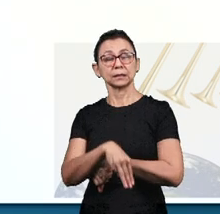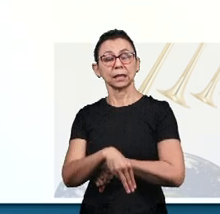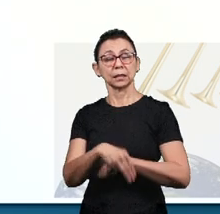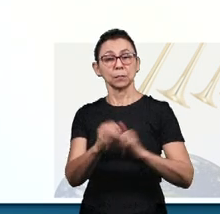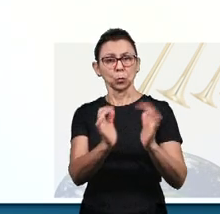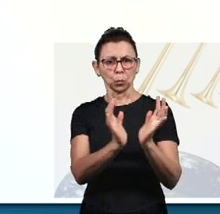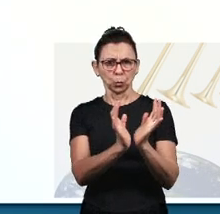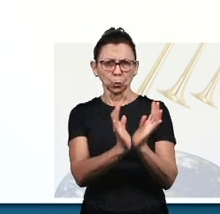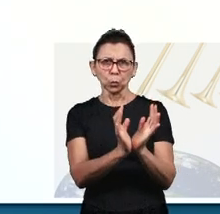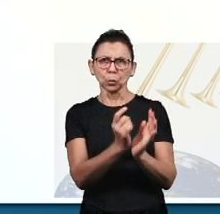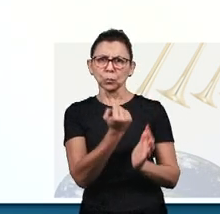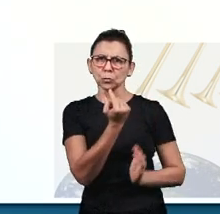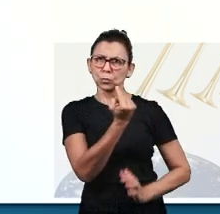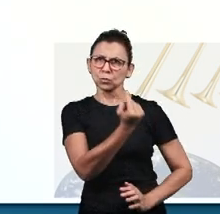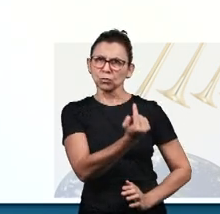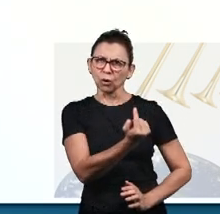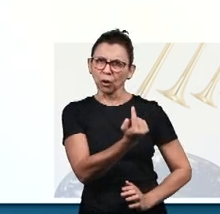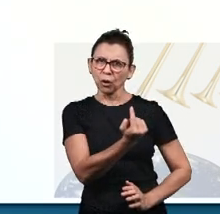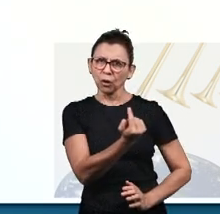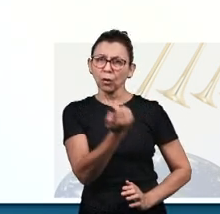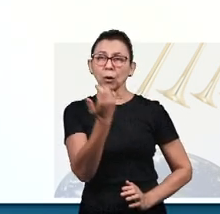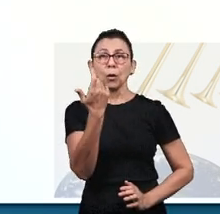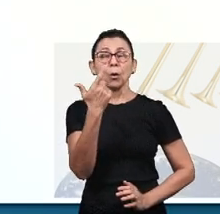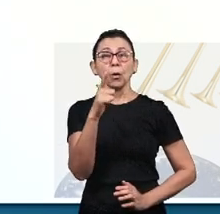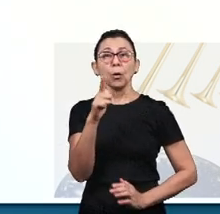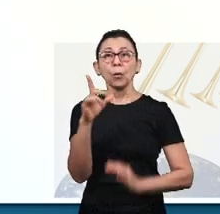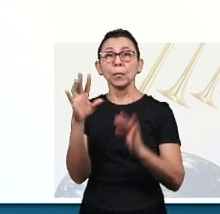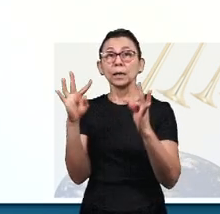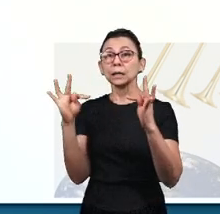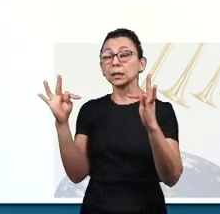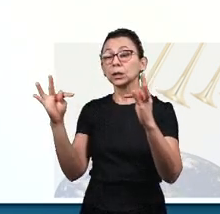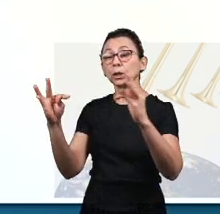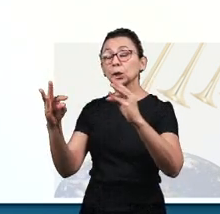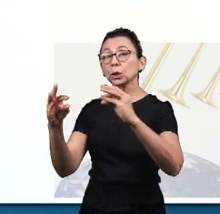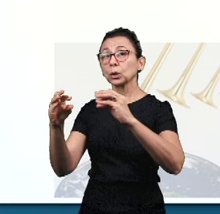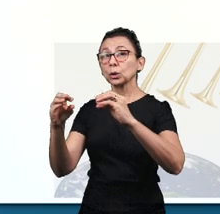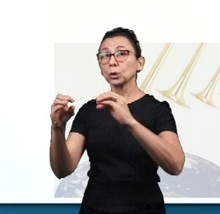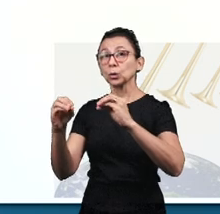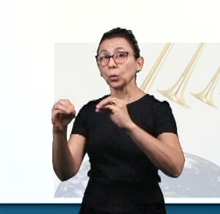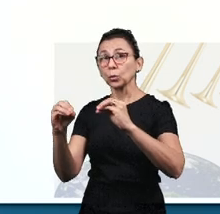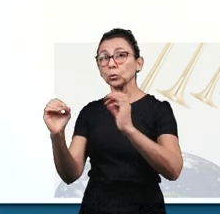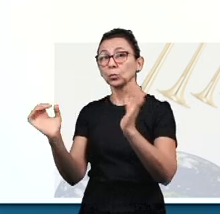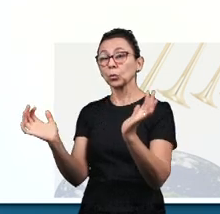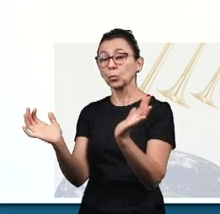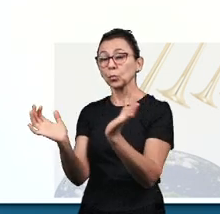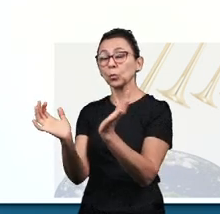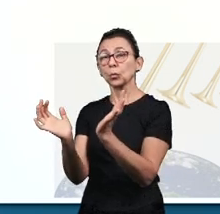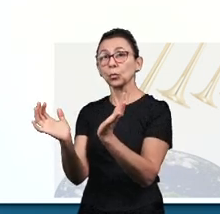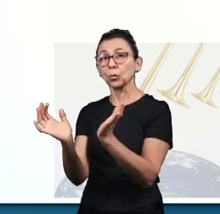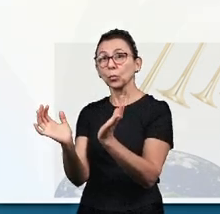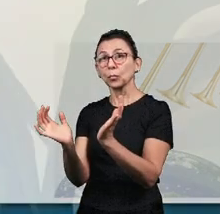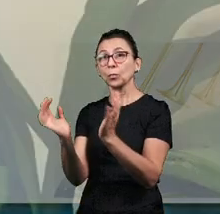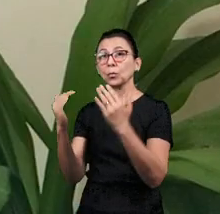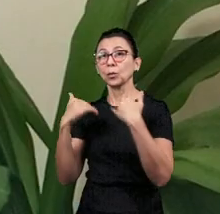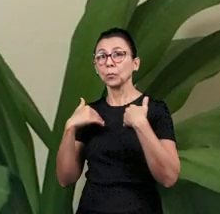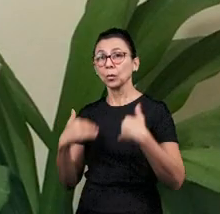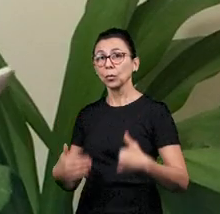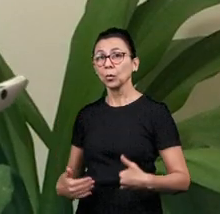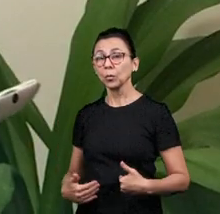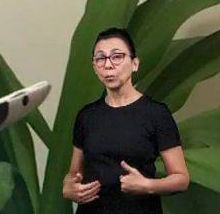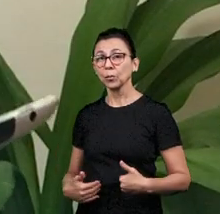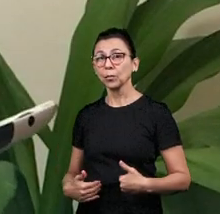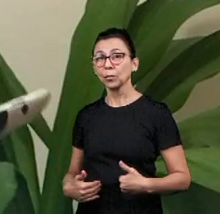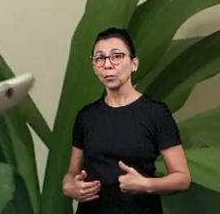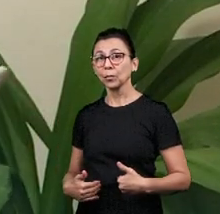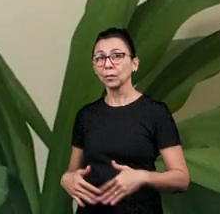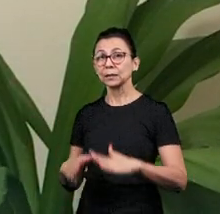ou elle s'adresse à tous, comme un ensemble, comme un corps. Cette question sera